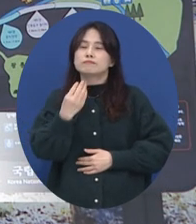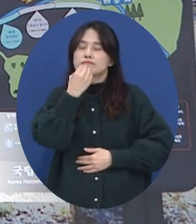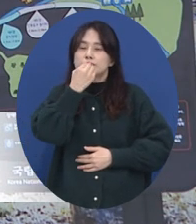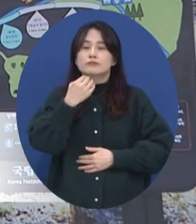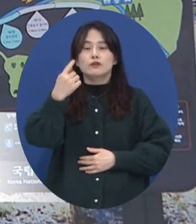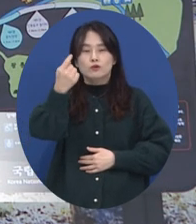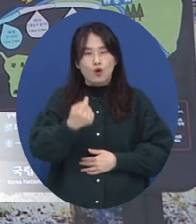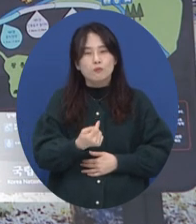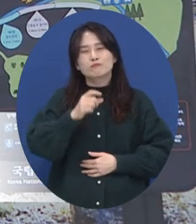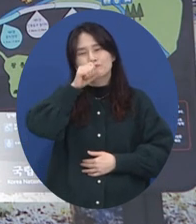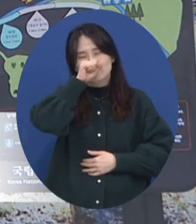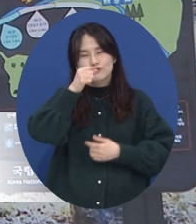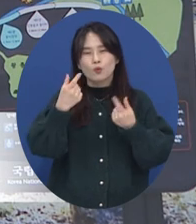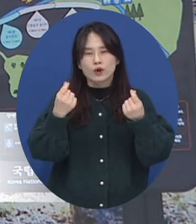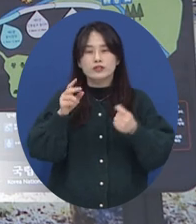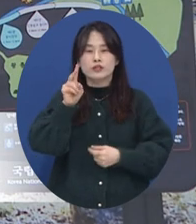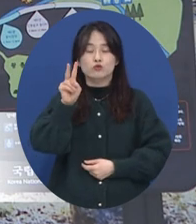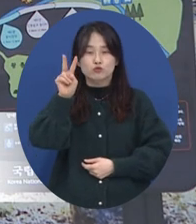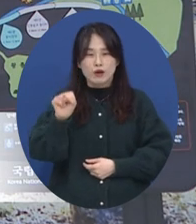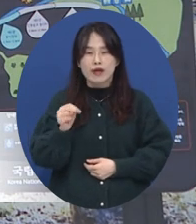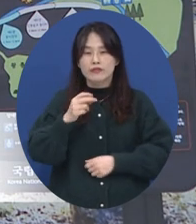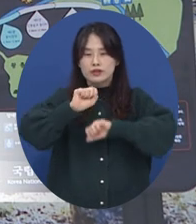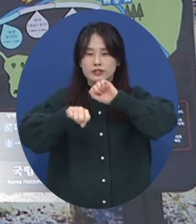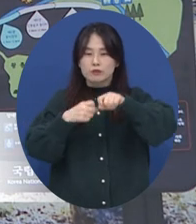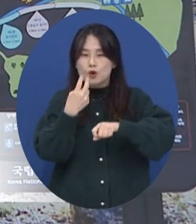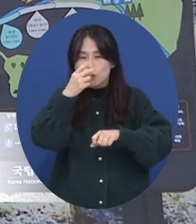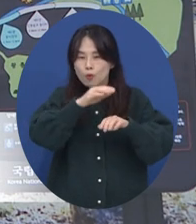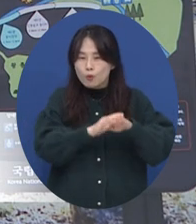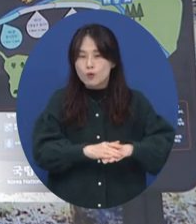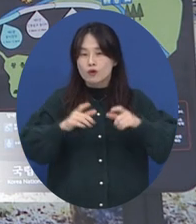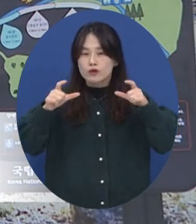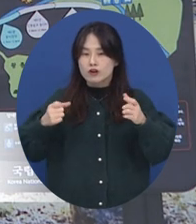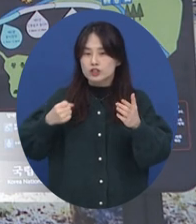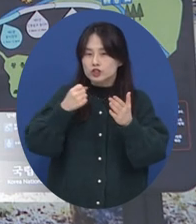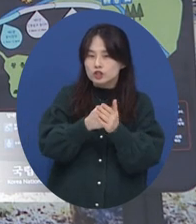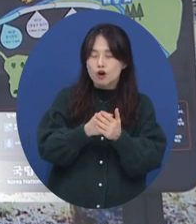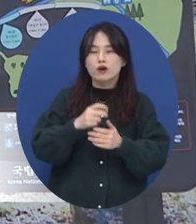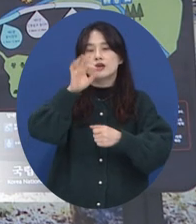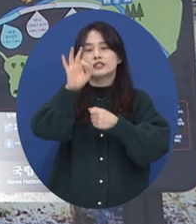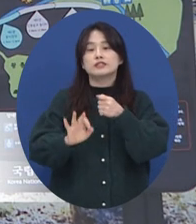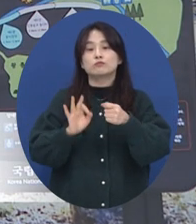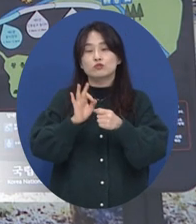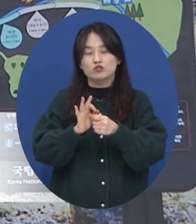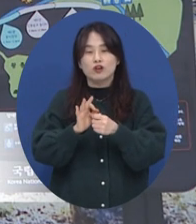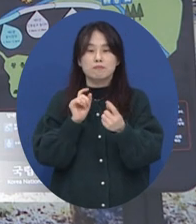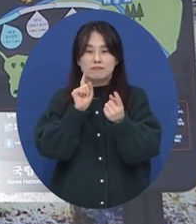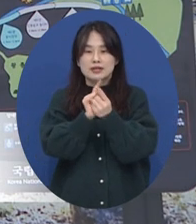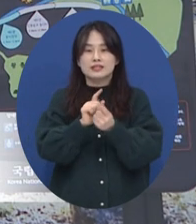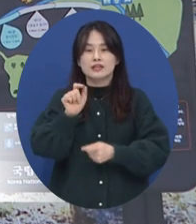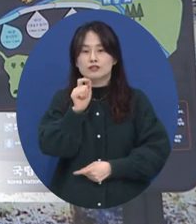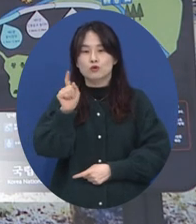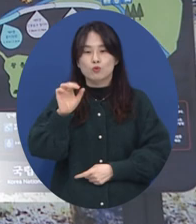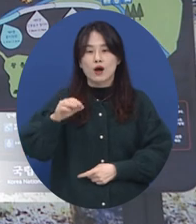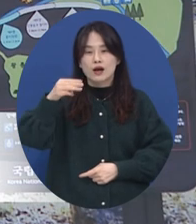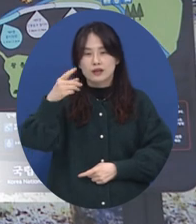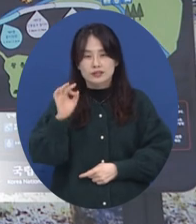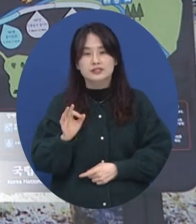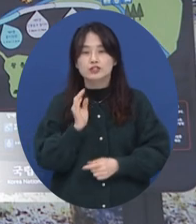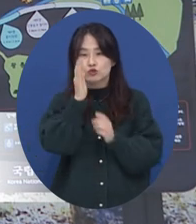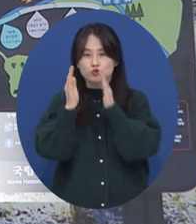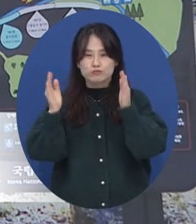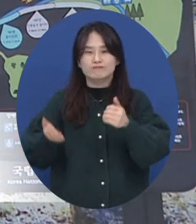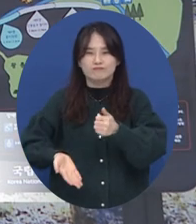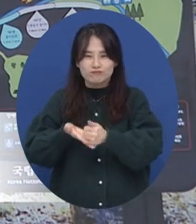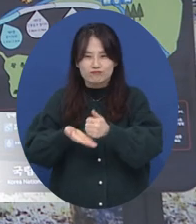어떨까요 유네스코 생물권보전지역 으로 지정된 지 10주년을 맞은 광릉 숲을 추천합니다 경계 복부 김태희